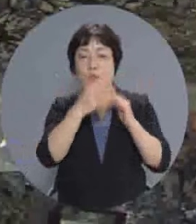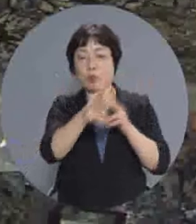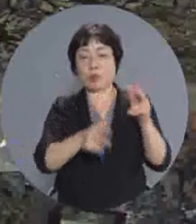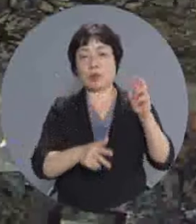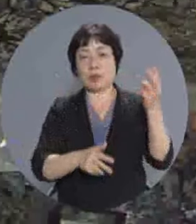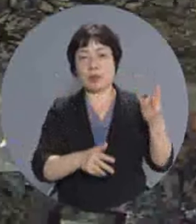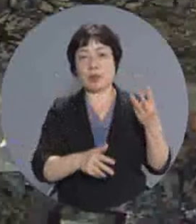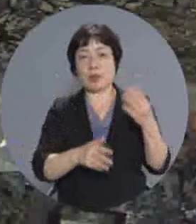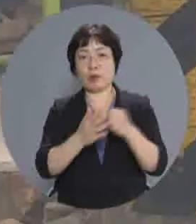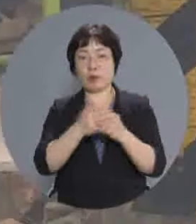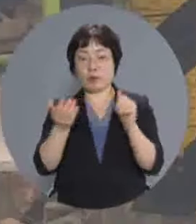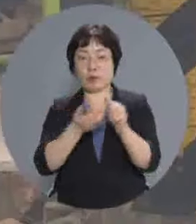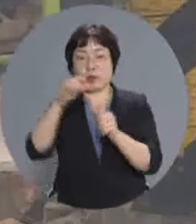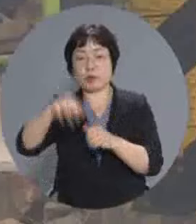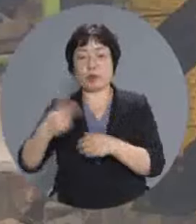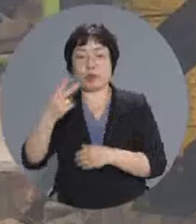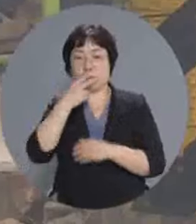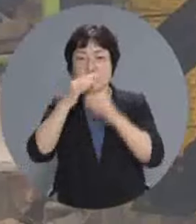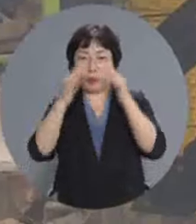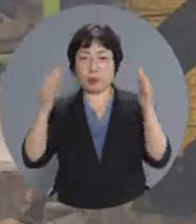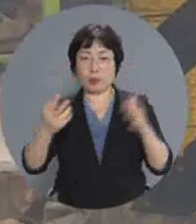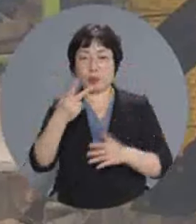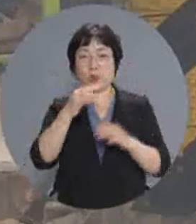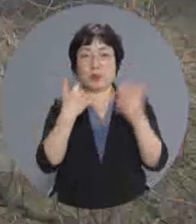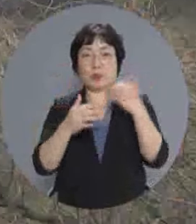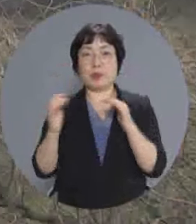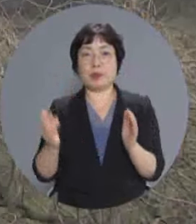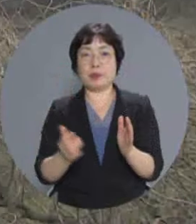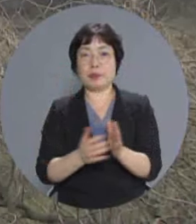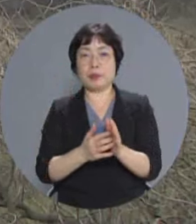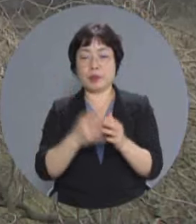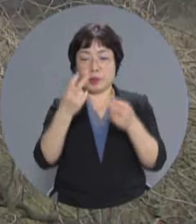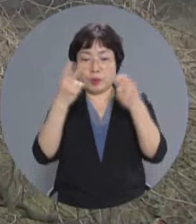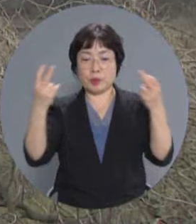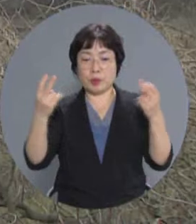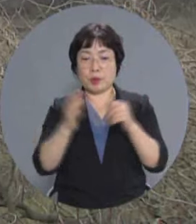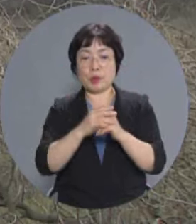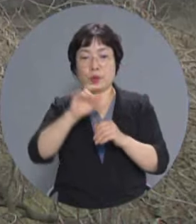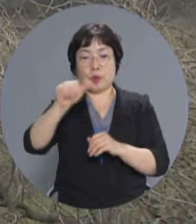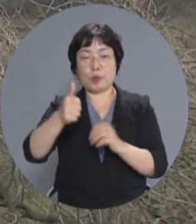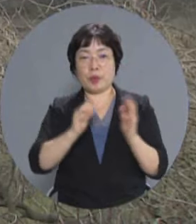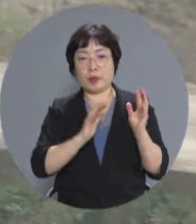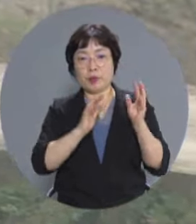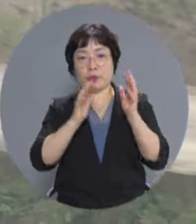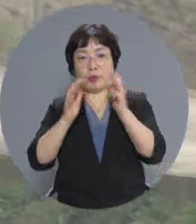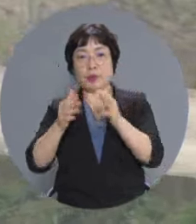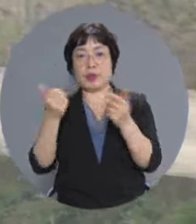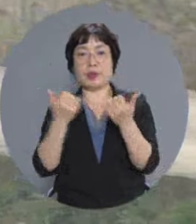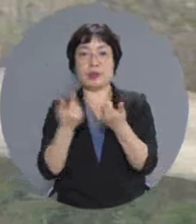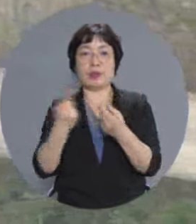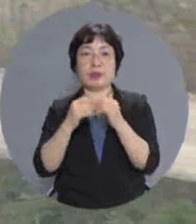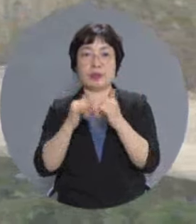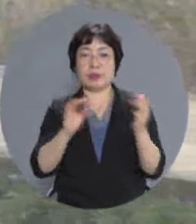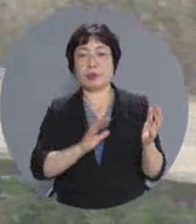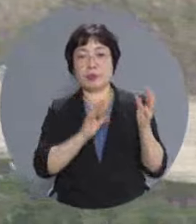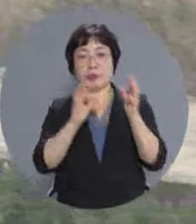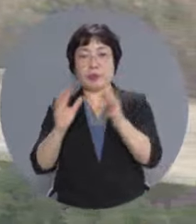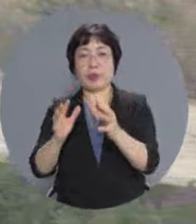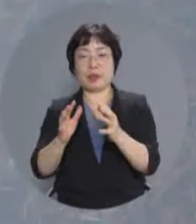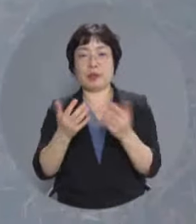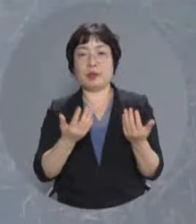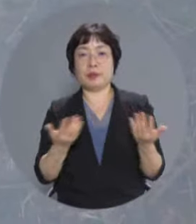축사 2곳, 비닐하우스 2곳이 불에 탔습니다. 산불 진화에 500여 대의 장비와 1,000명에 달하는 인력이